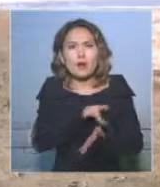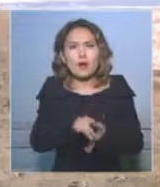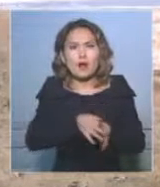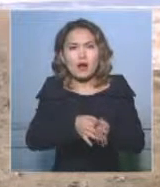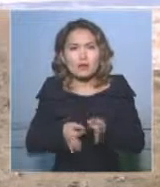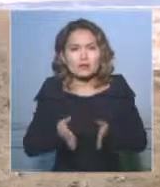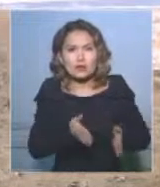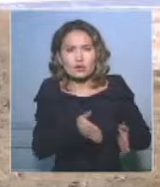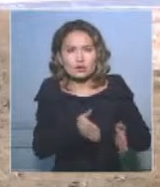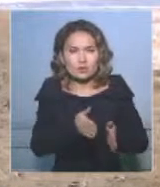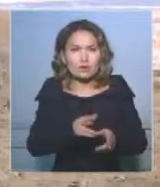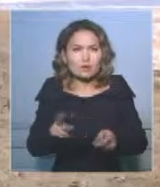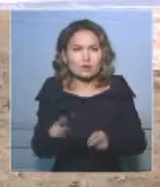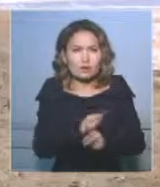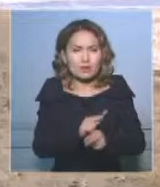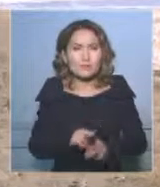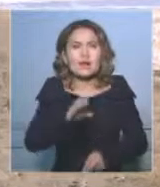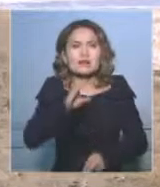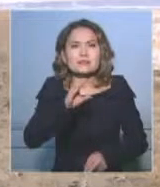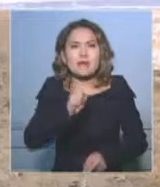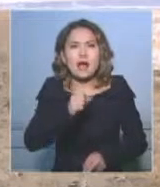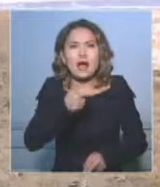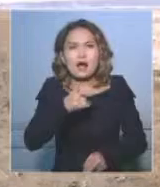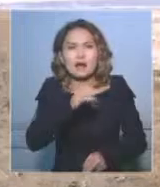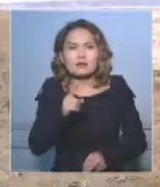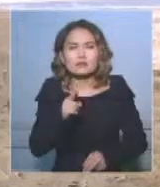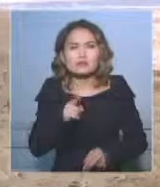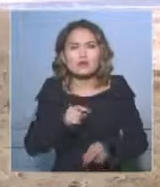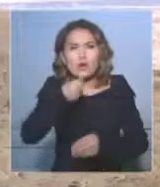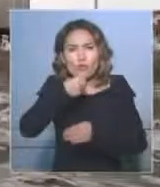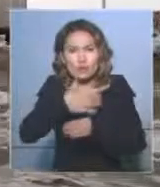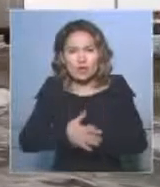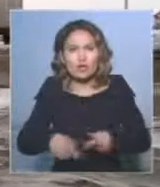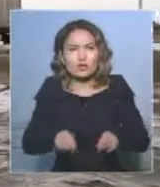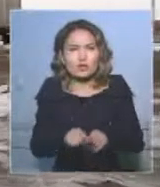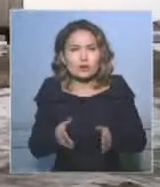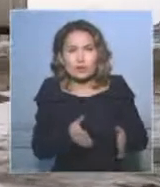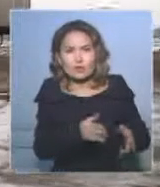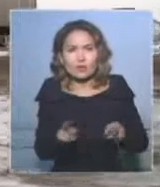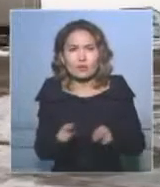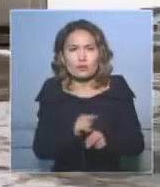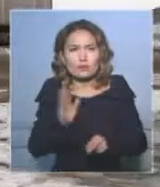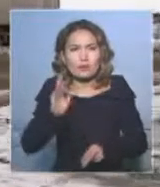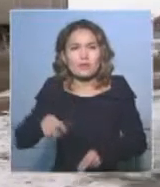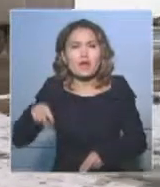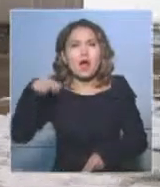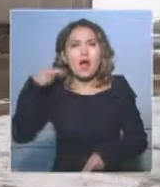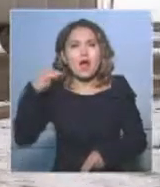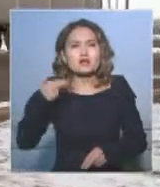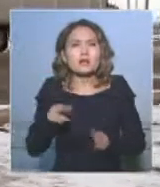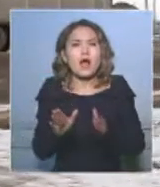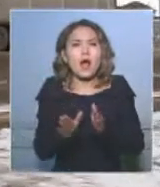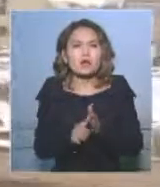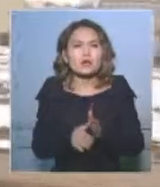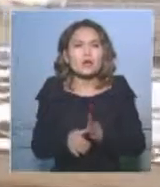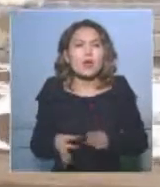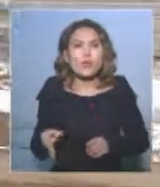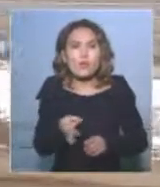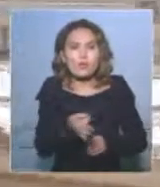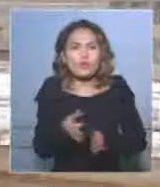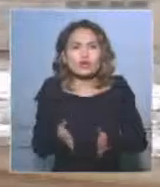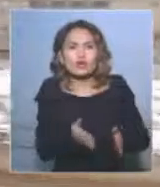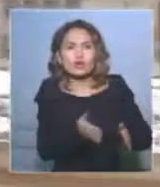Мақат Сағыз орталығына қарай, Ақтөбе шекарасына шейін. Ақтөбе Атырау арасындағы жол іске қосылса, жолаушыларға